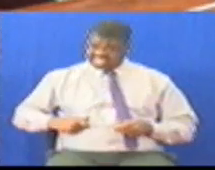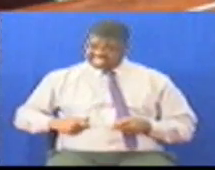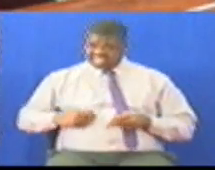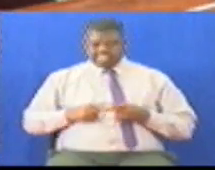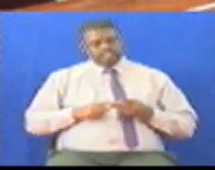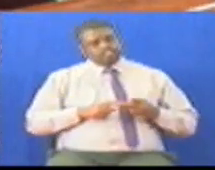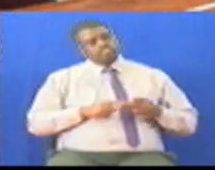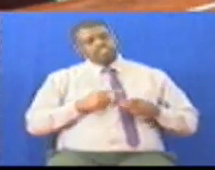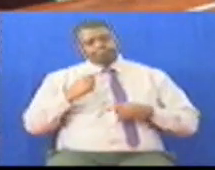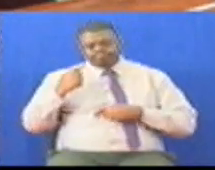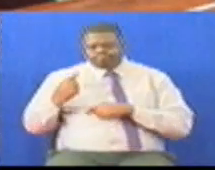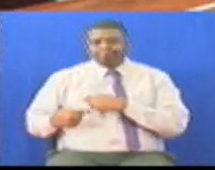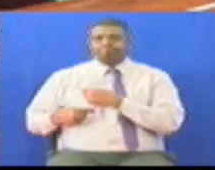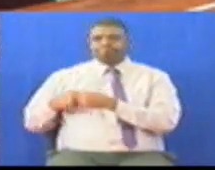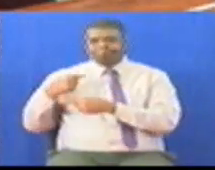imeendelea